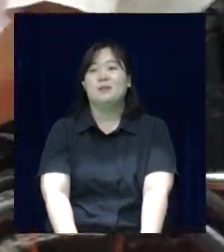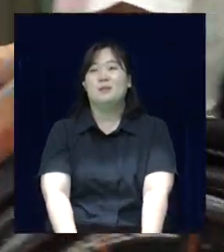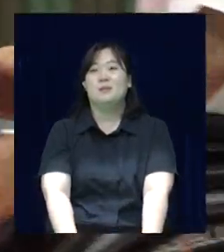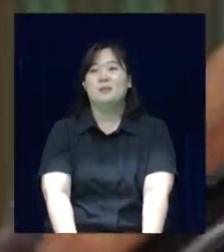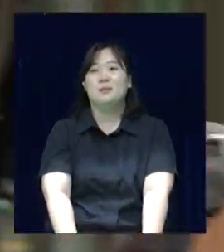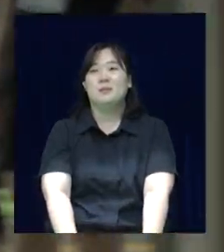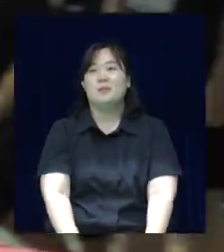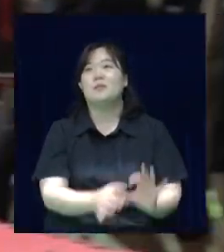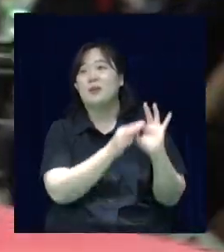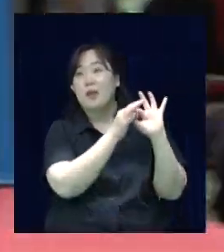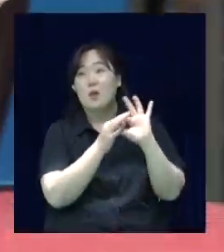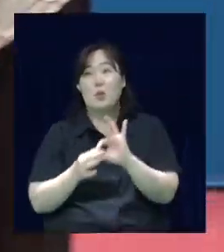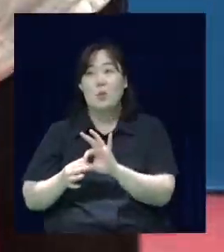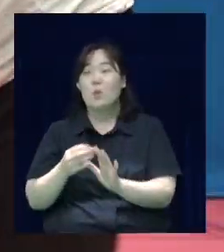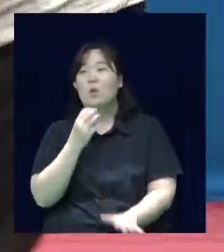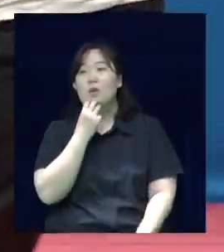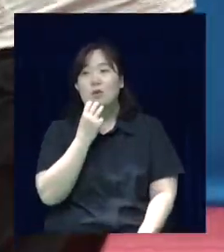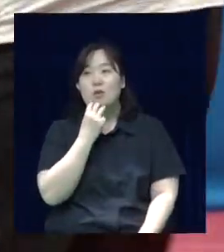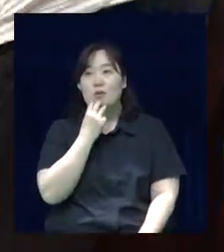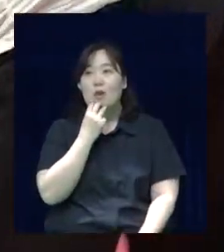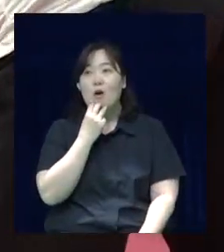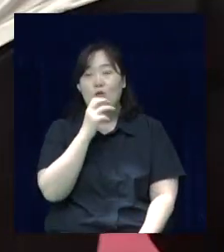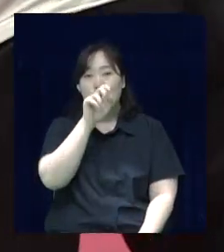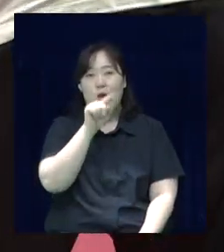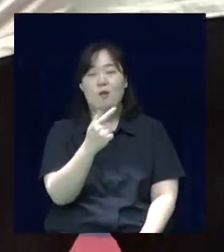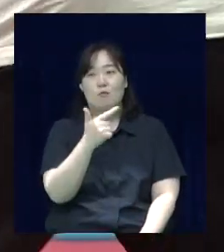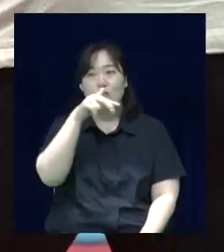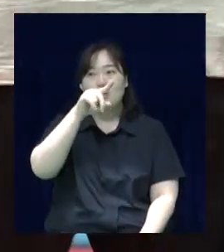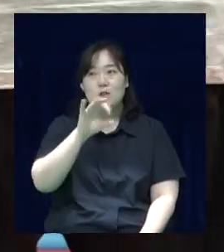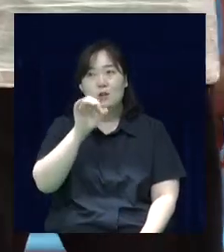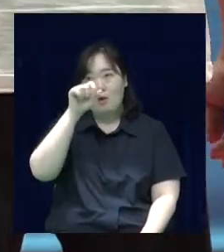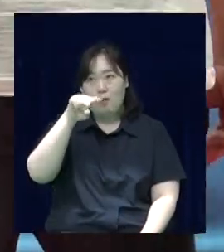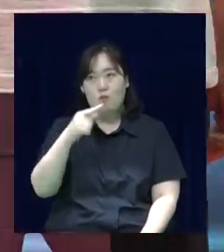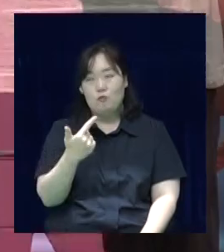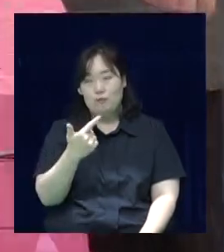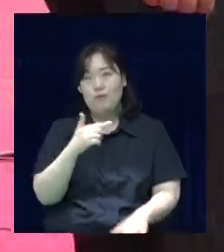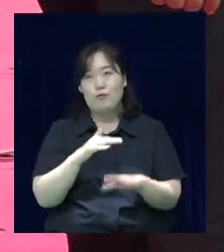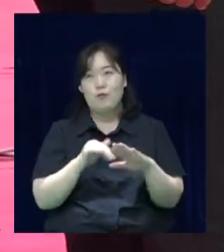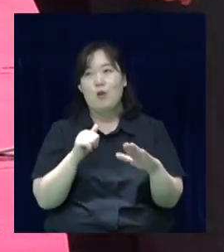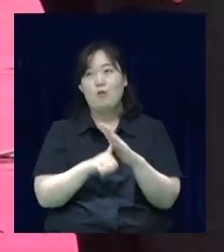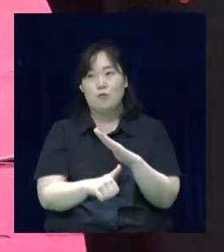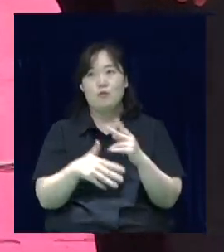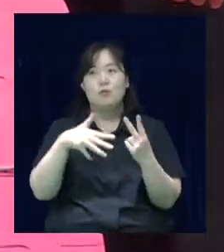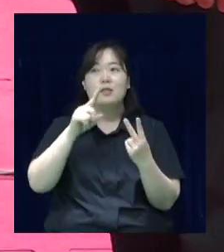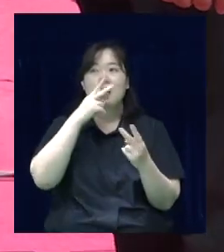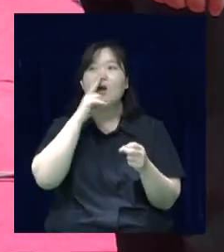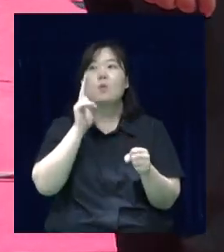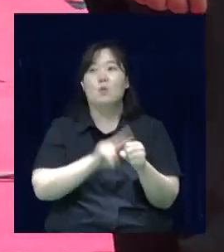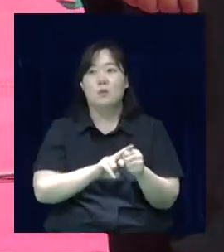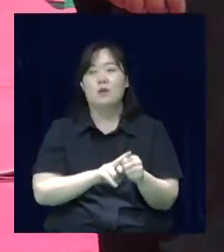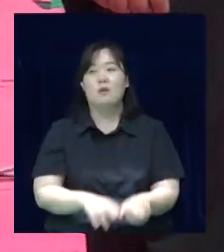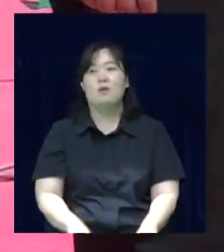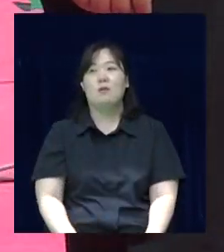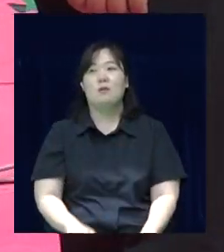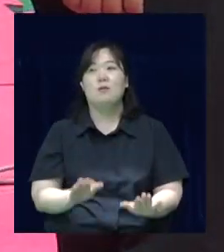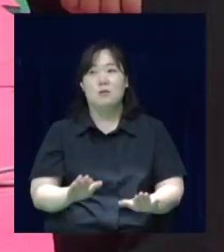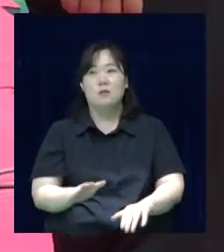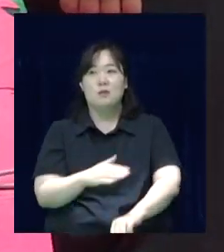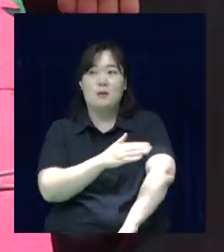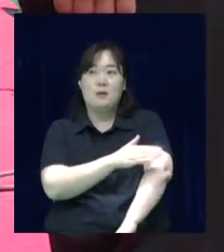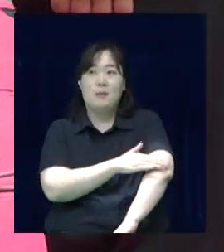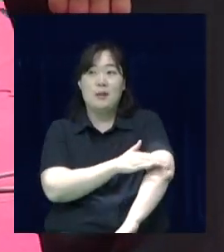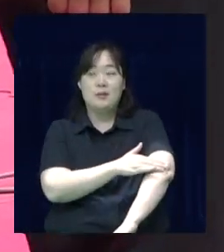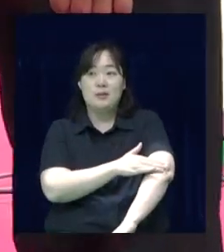자, 이어서 서울 소속의 문정훈 선수가 예. 다시 올라오고 있습니다. 2차 시도 이어가겠고요. 지금 팔꿈치 이렇게 표시하는